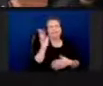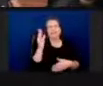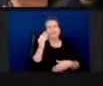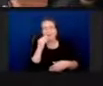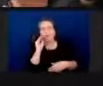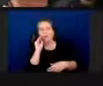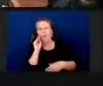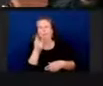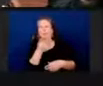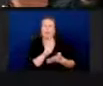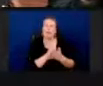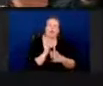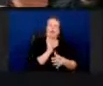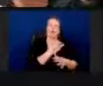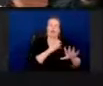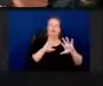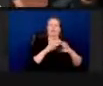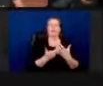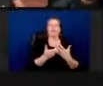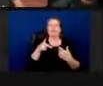Kwa hivyo mambo